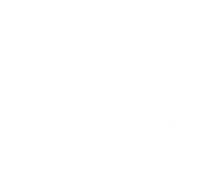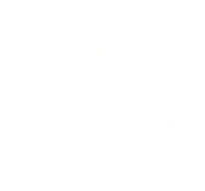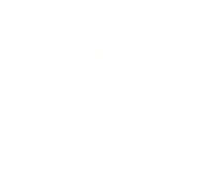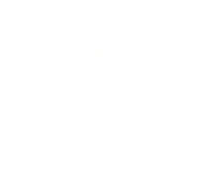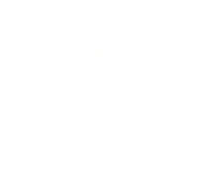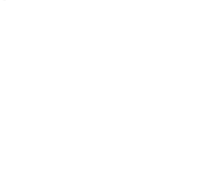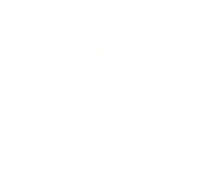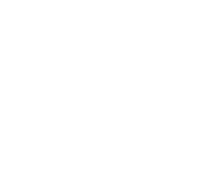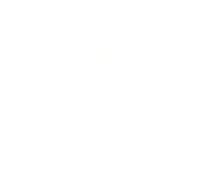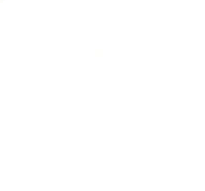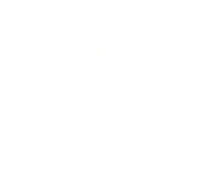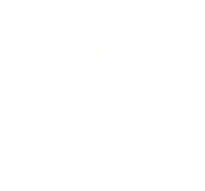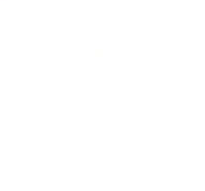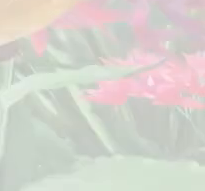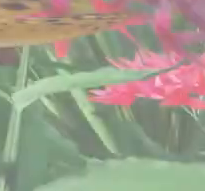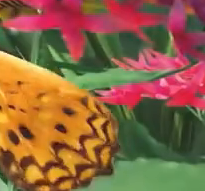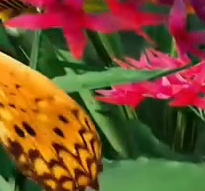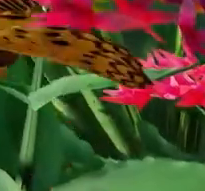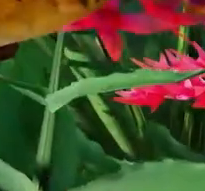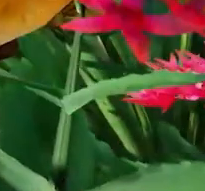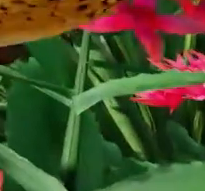Didik TV KPM.